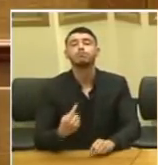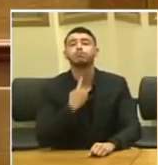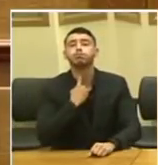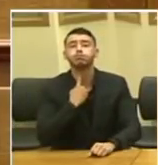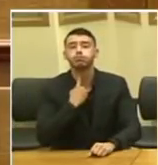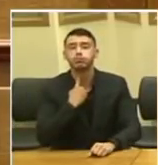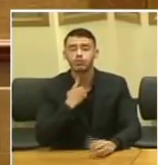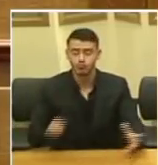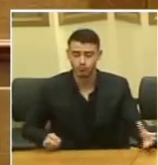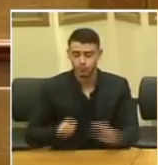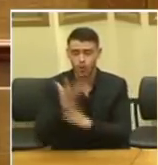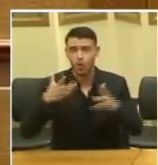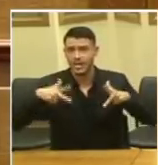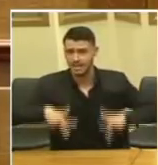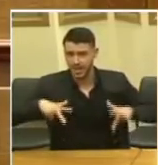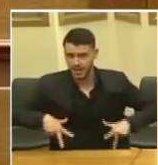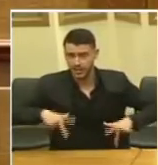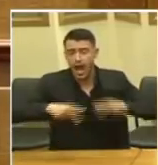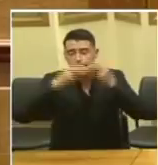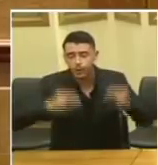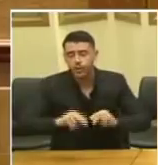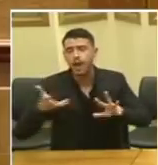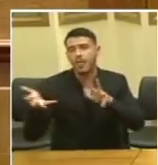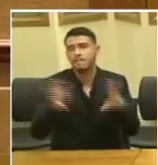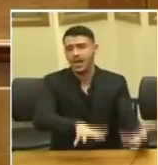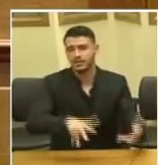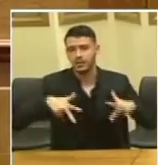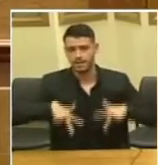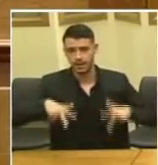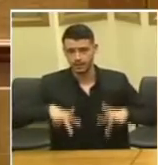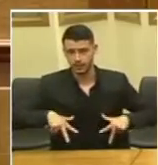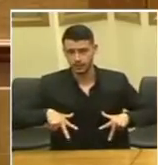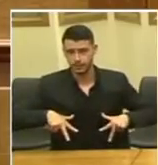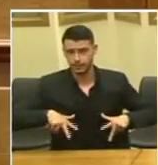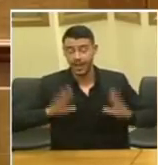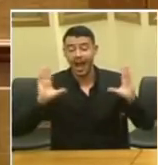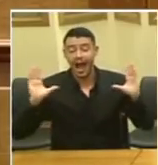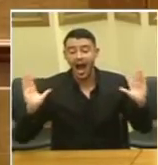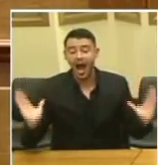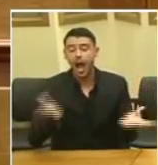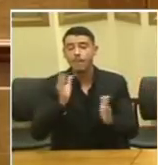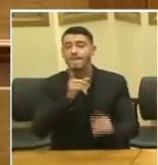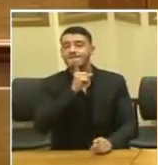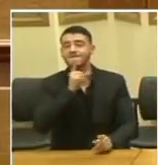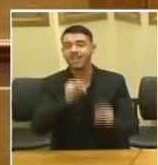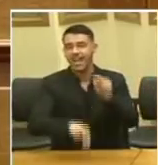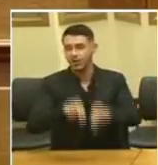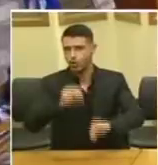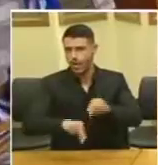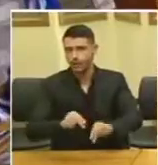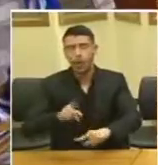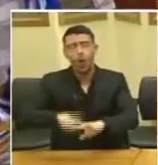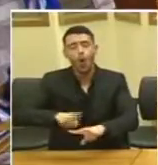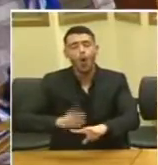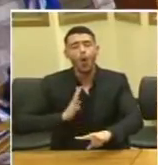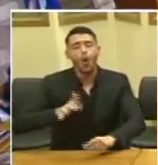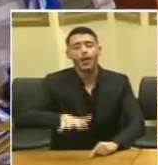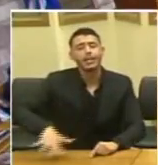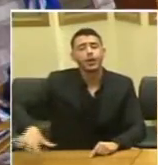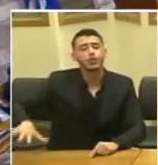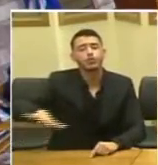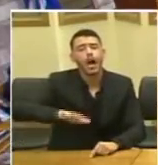κυβέρνησης, εκλογές. Και αν στις εκλογές αυτές ο ελληνικός λαός επέλεγε τη